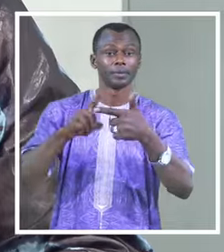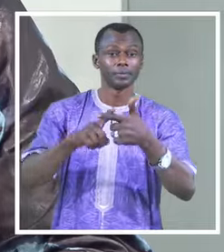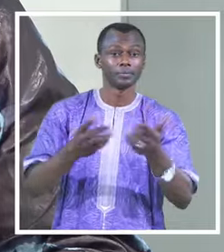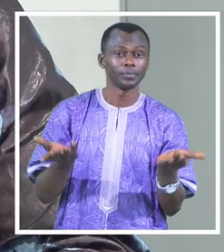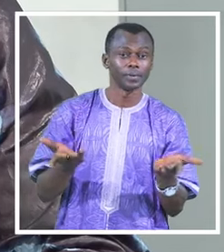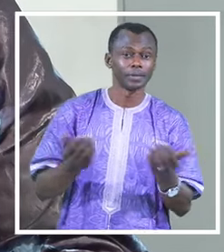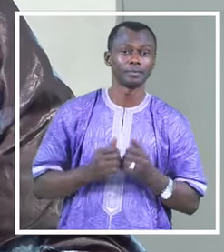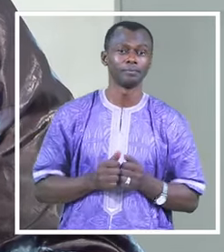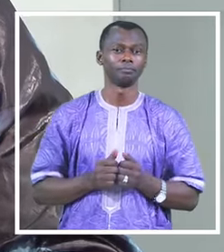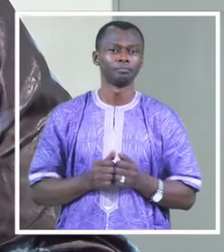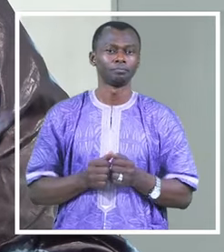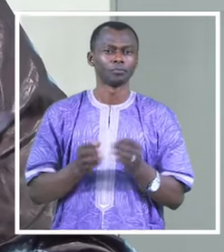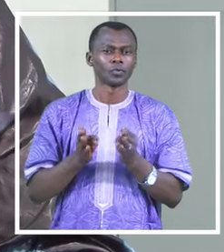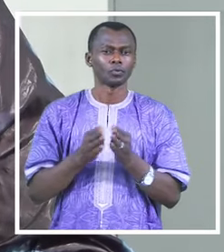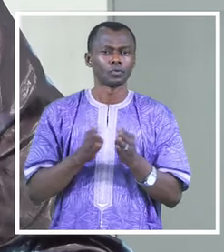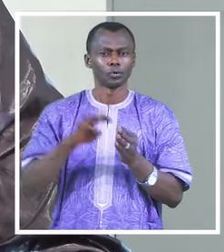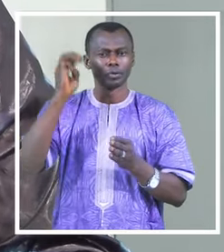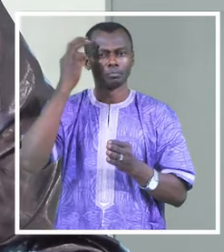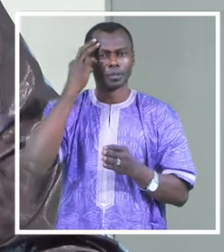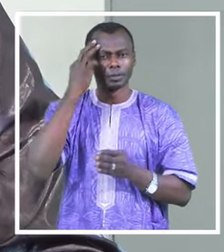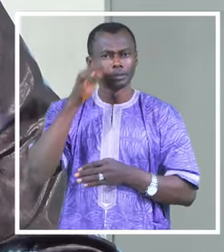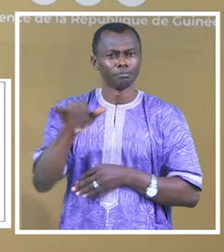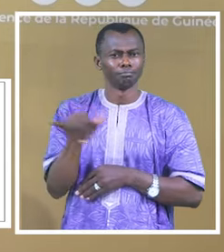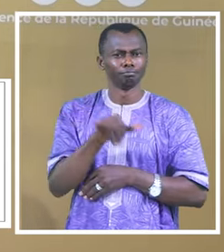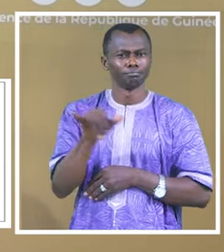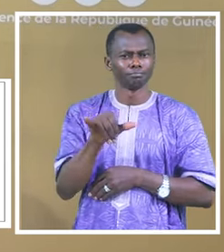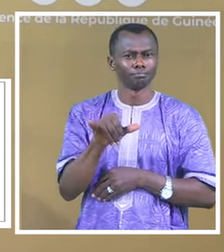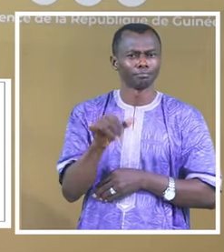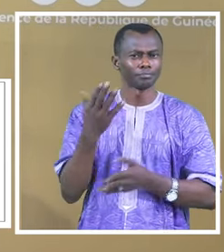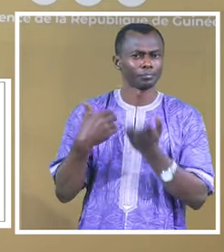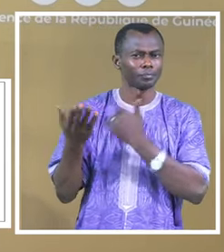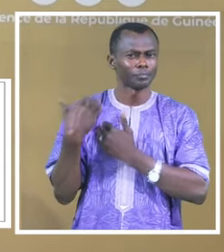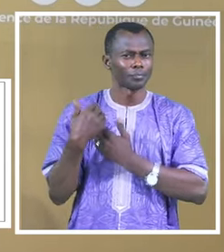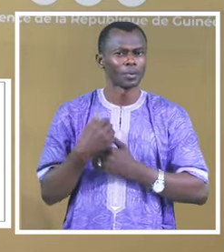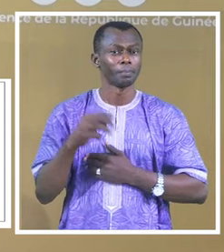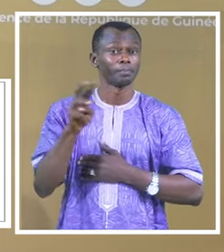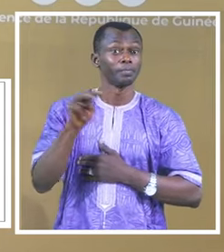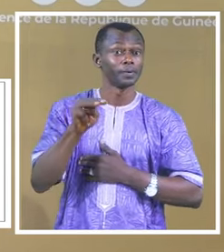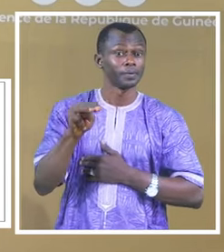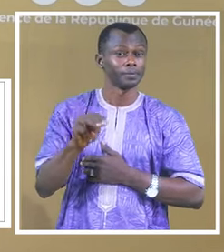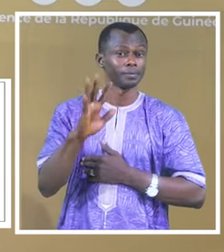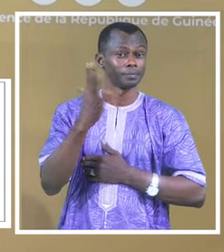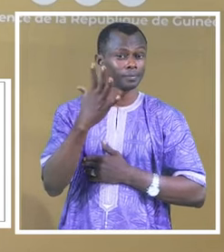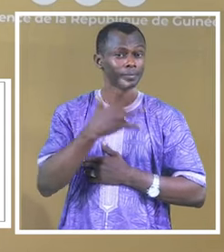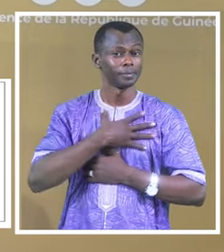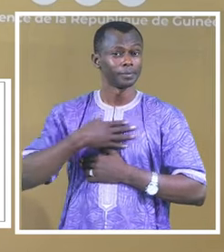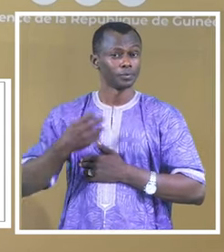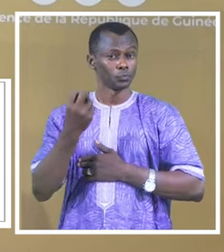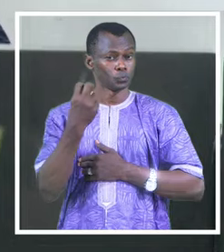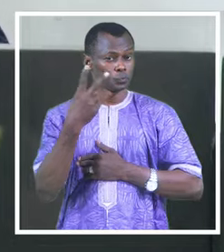et 12 décembre 2023. 3. Décisions et recommandations des 10 conseils. 4.